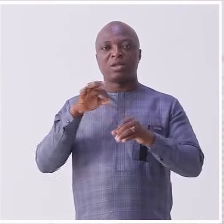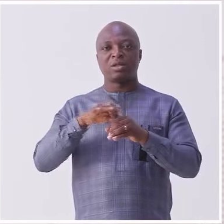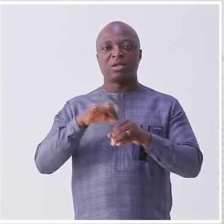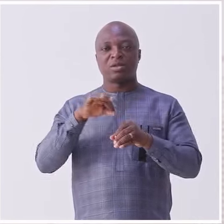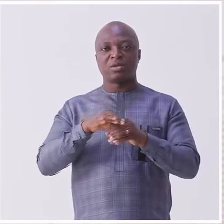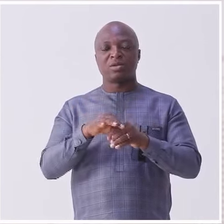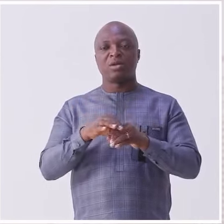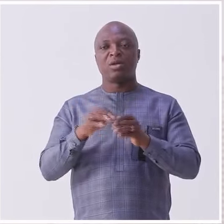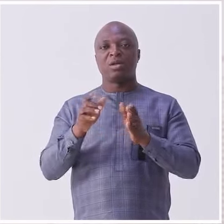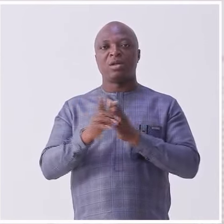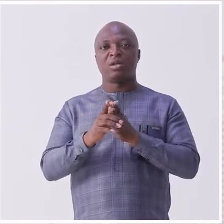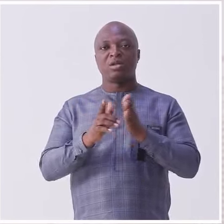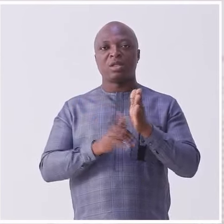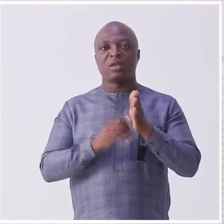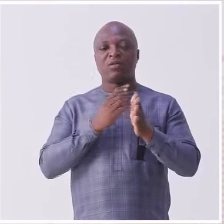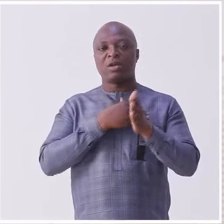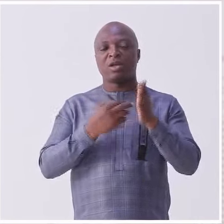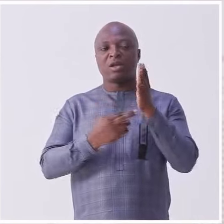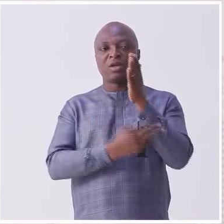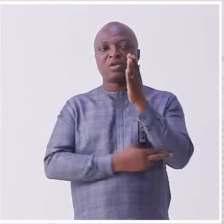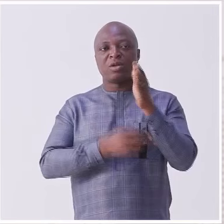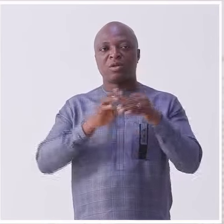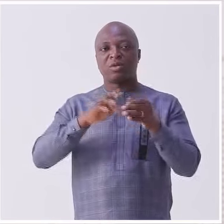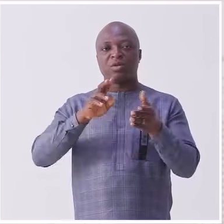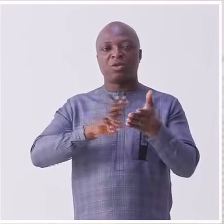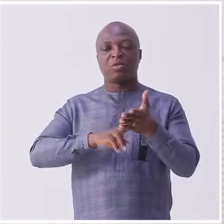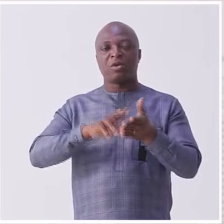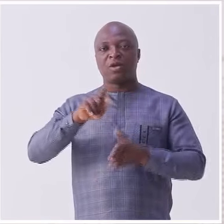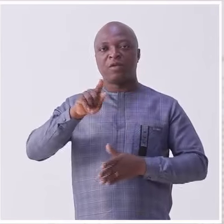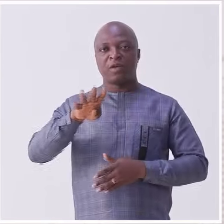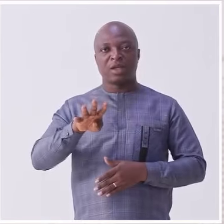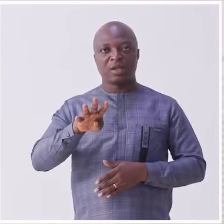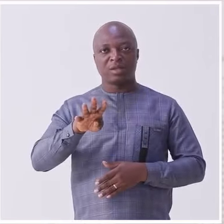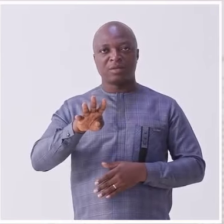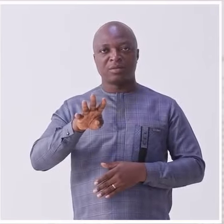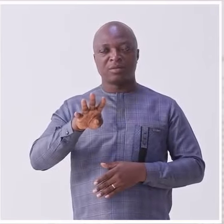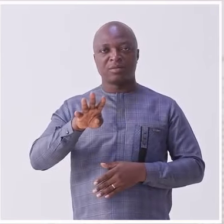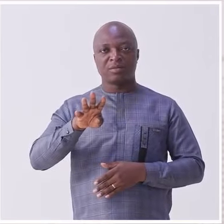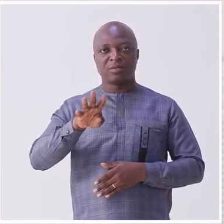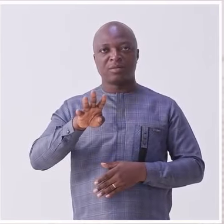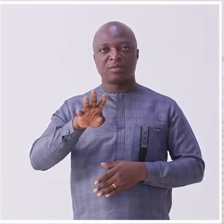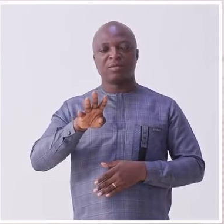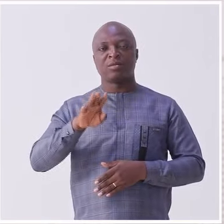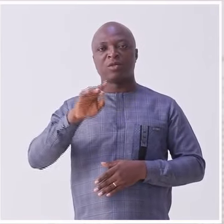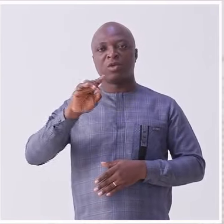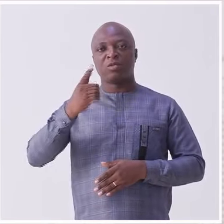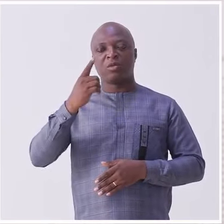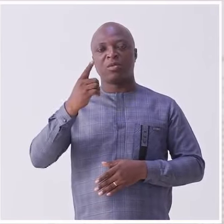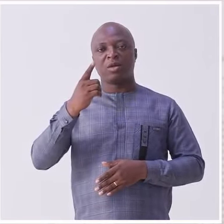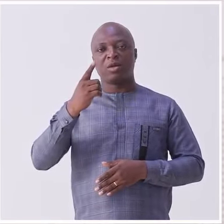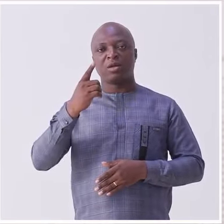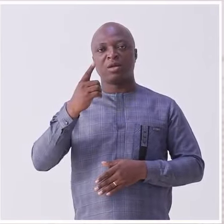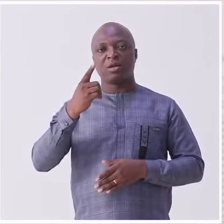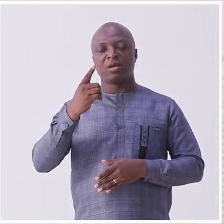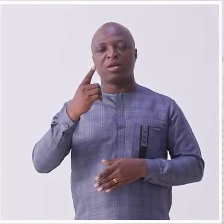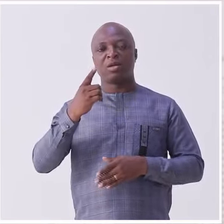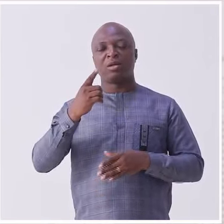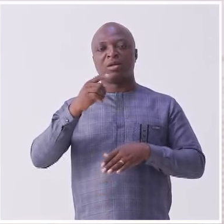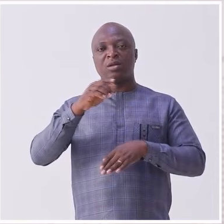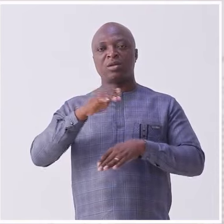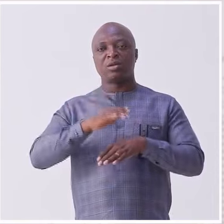élections législatives et régionales de 2024. Le premier